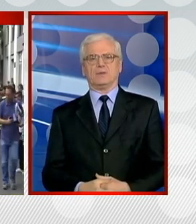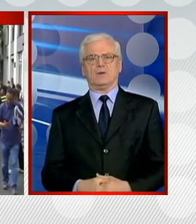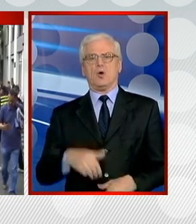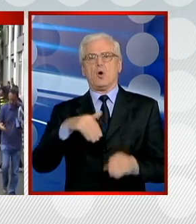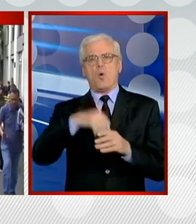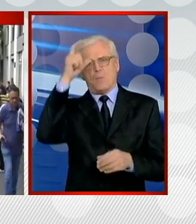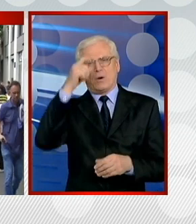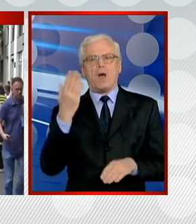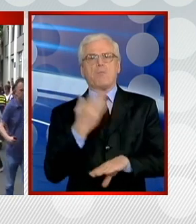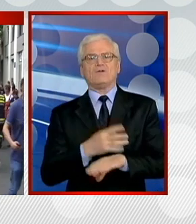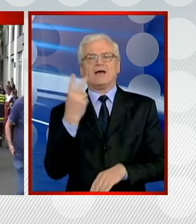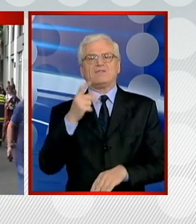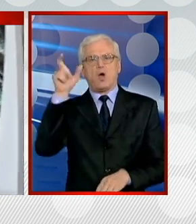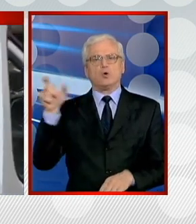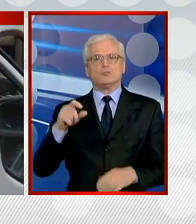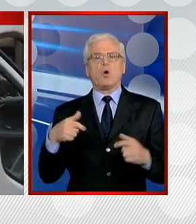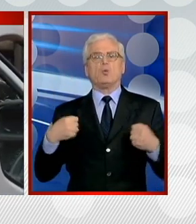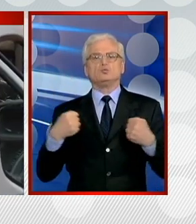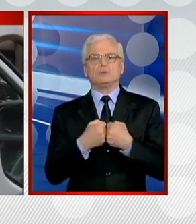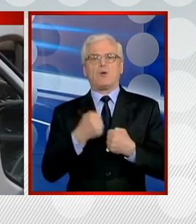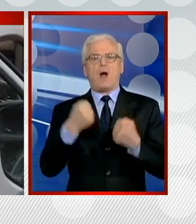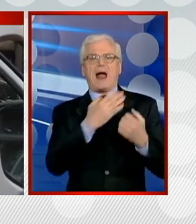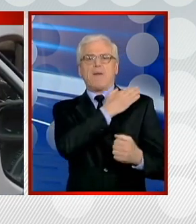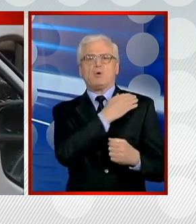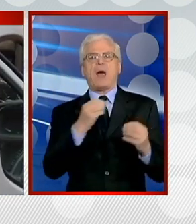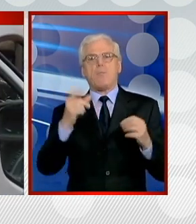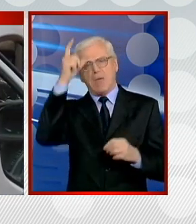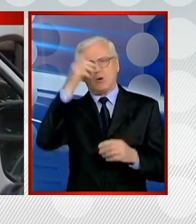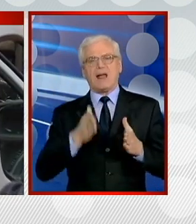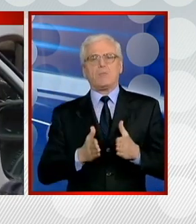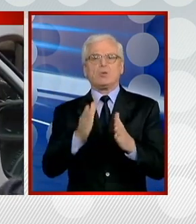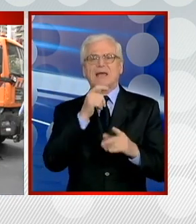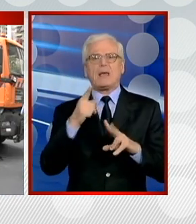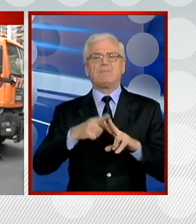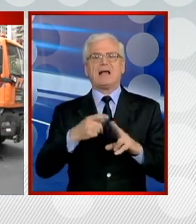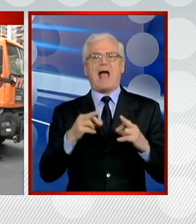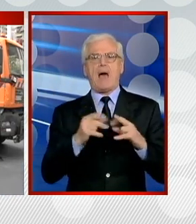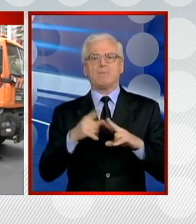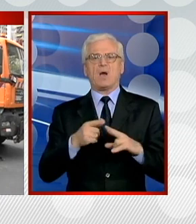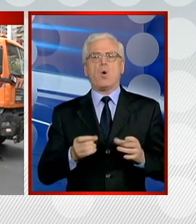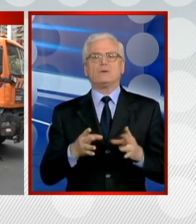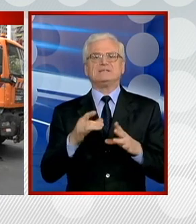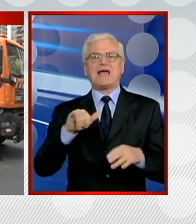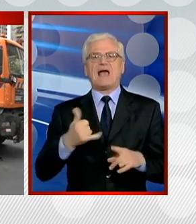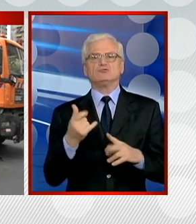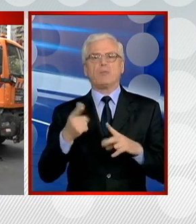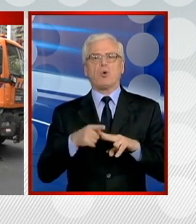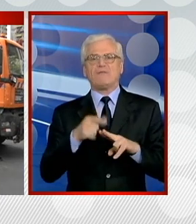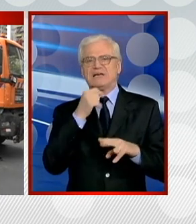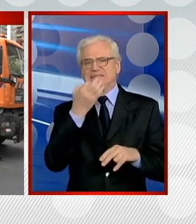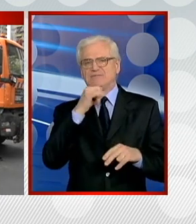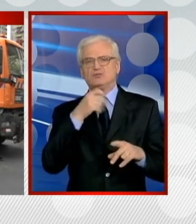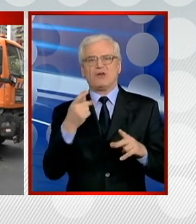U Beogradu su povređene 2 osobe u sudaru kamiona Beograd puta i pikapa na uglu ulica Jaše Prodanovića i